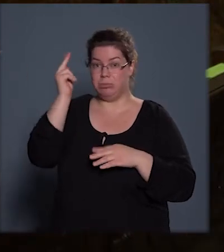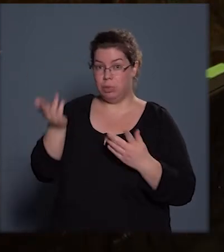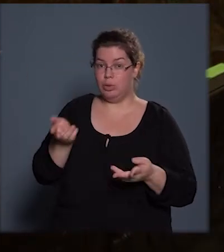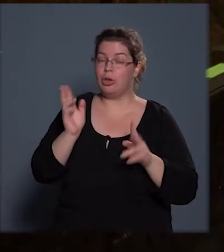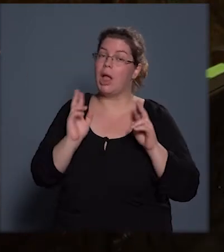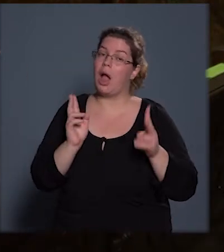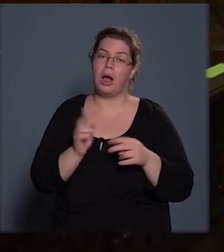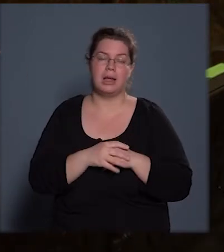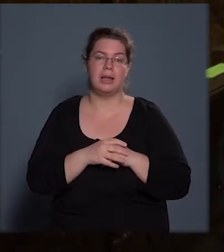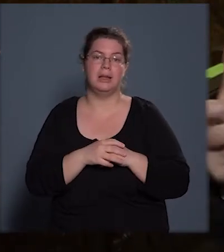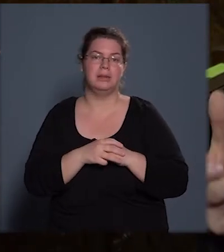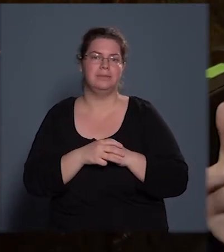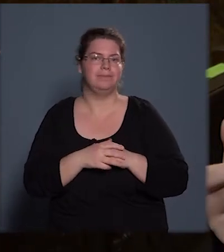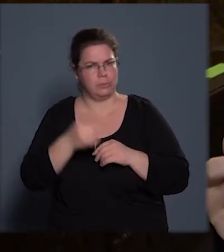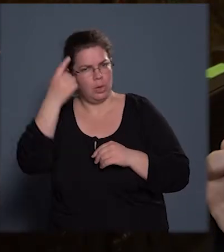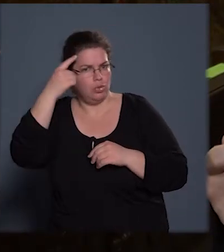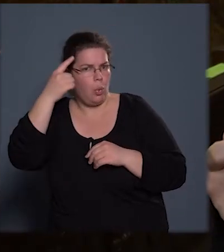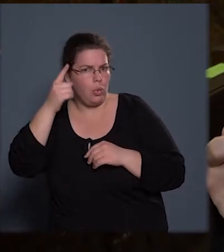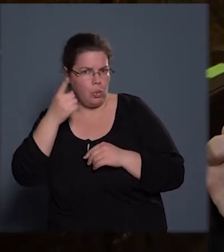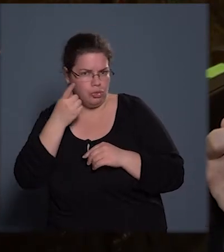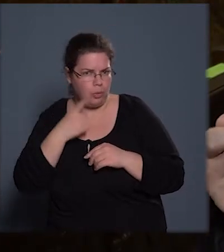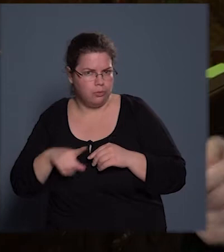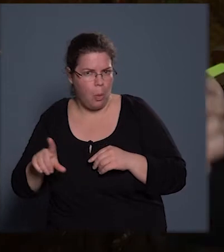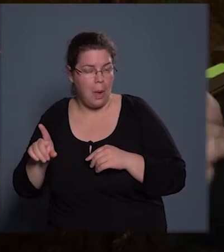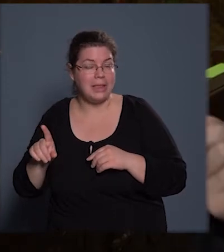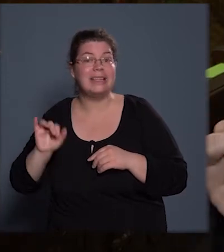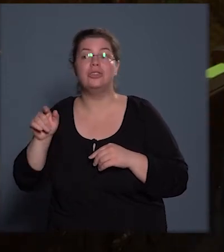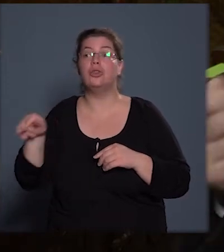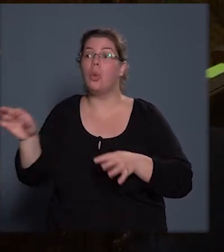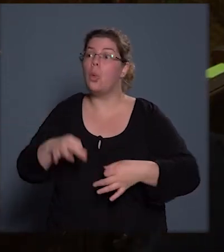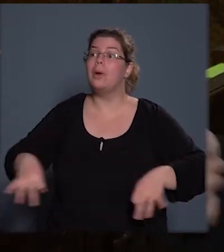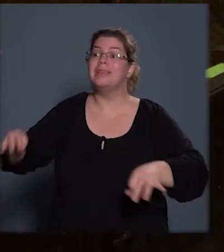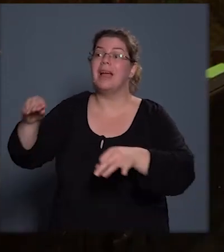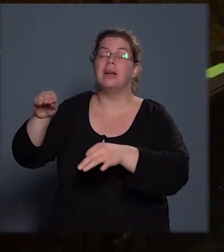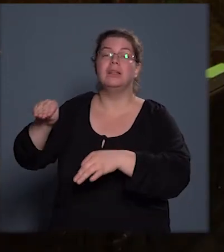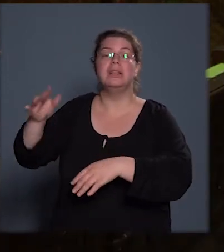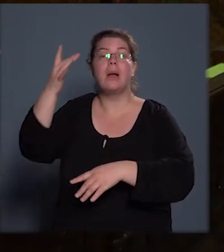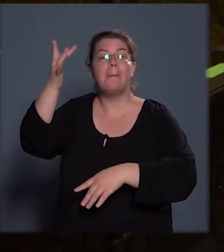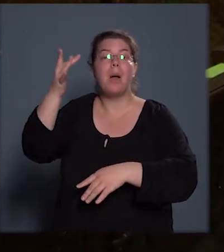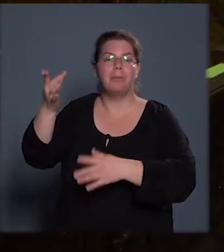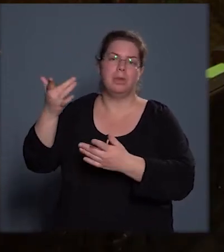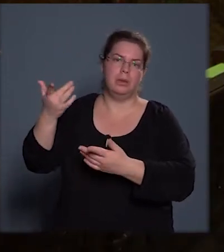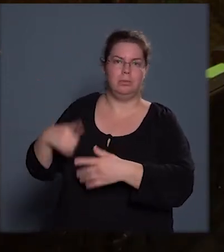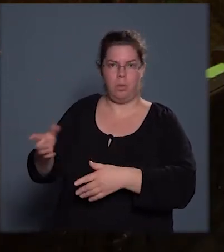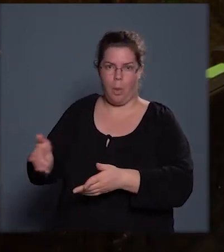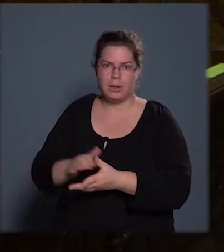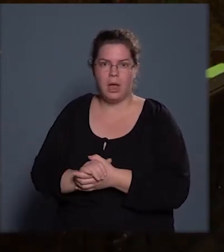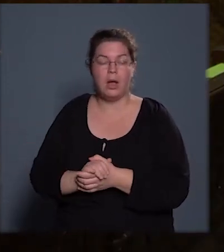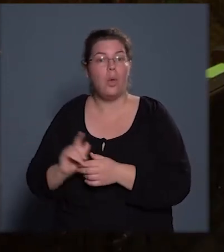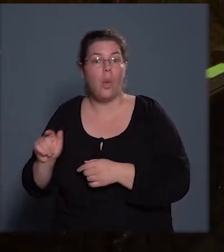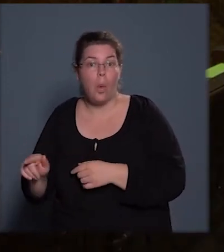akik tudósok voltak, és az ő országaiknak a papjaik voltak,